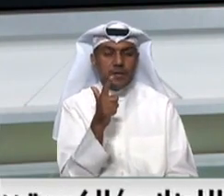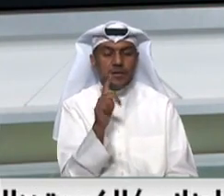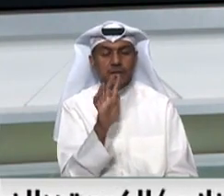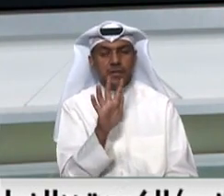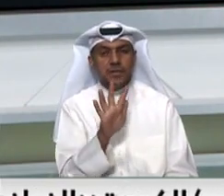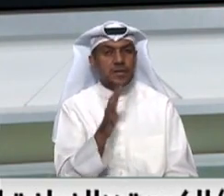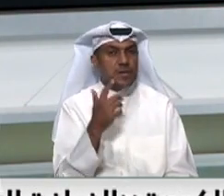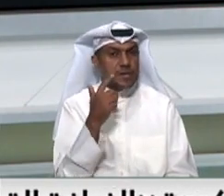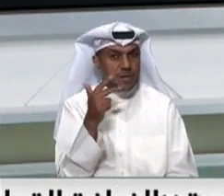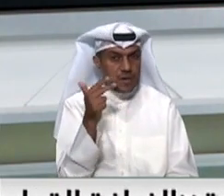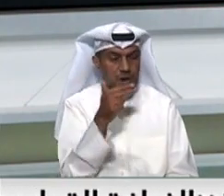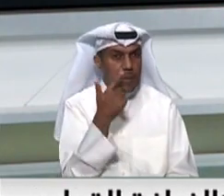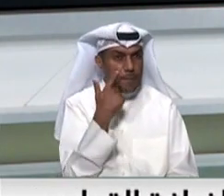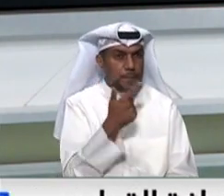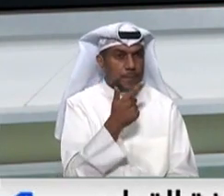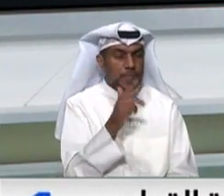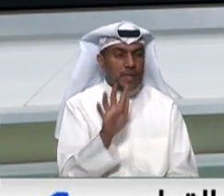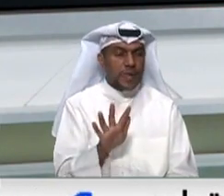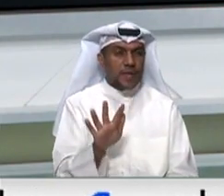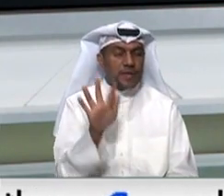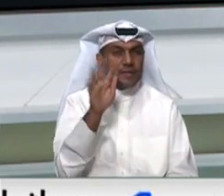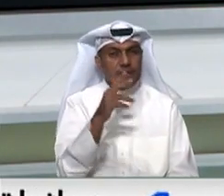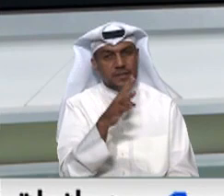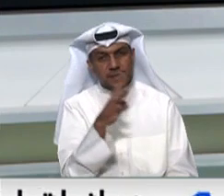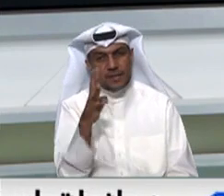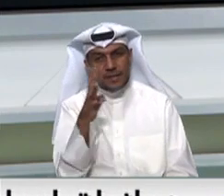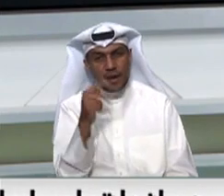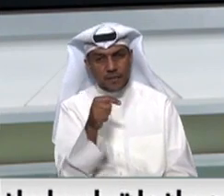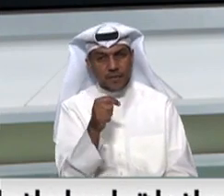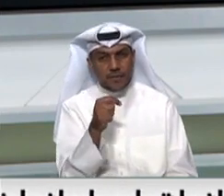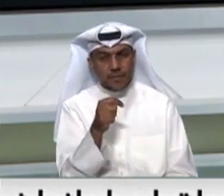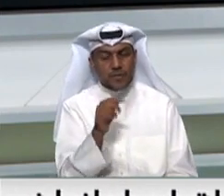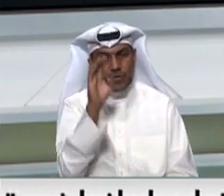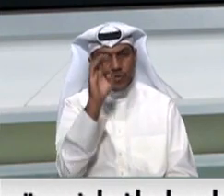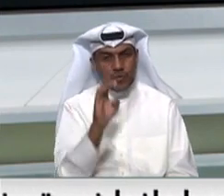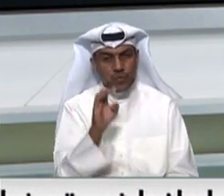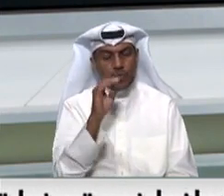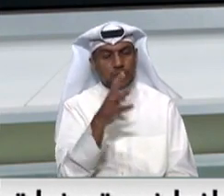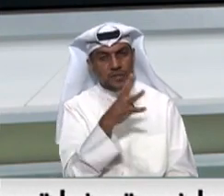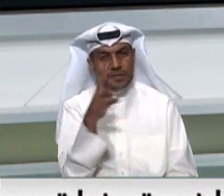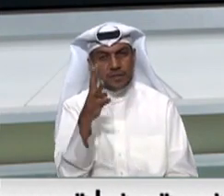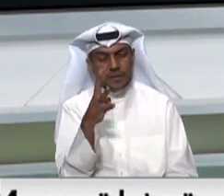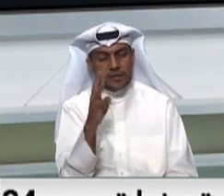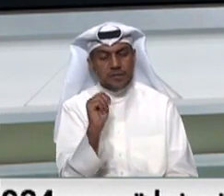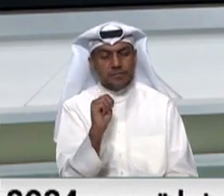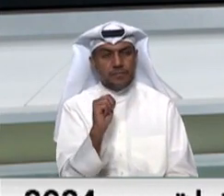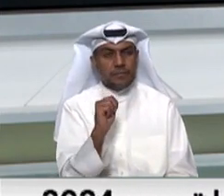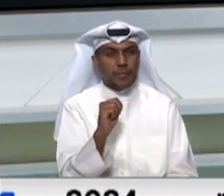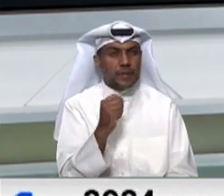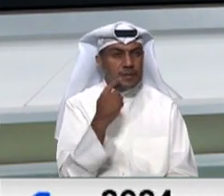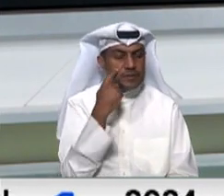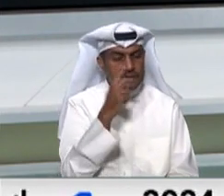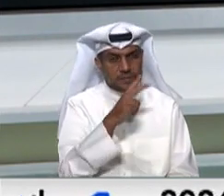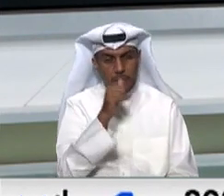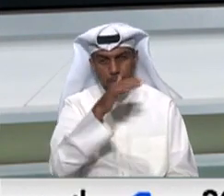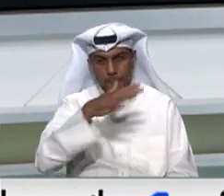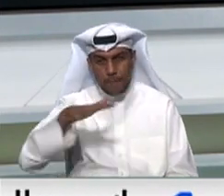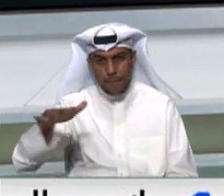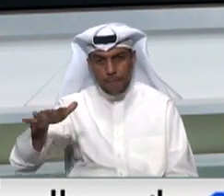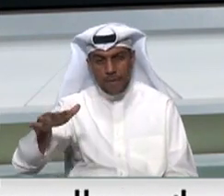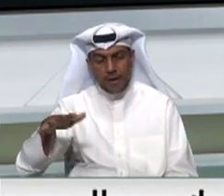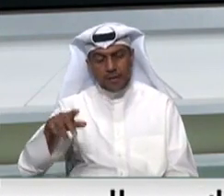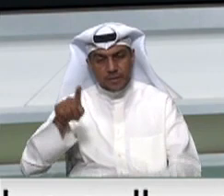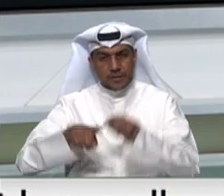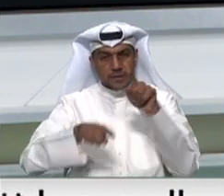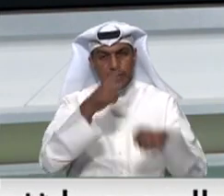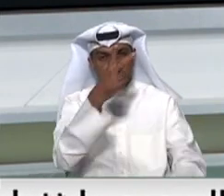والسالمي، شمال البلاد في مزار العبدلي كذلك 19 درجة مئوية، جنوبا بالوفرة 19 درجة مئوية، مناطق الساحلية والجزر متفاوتة ما